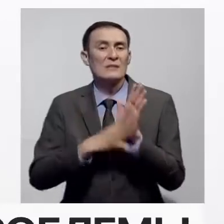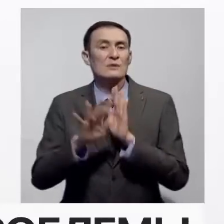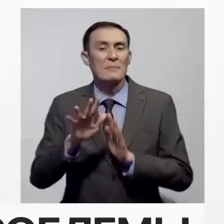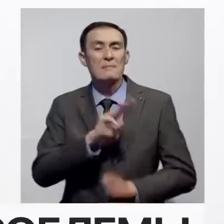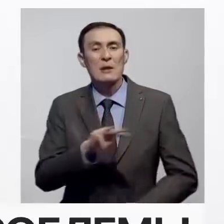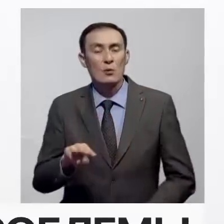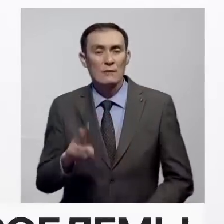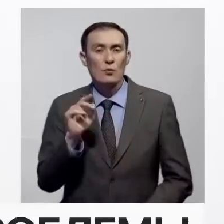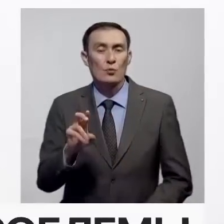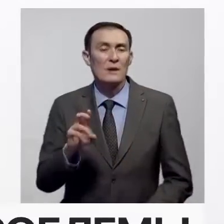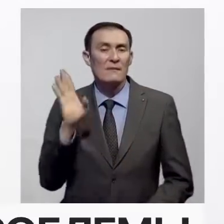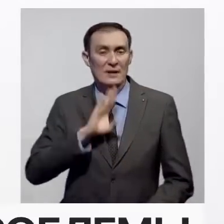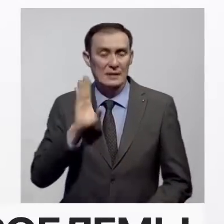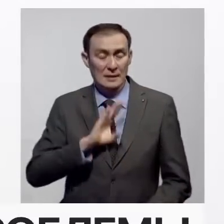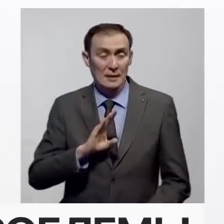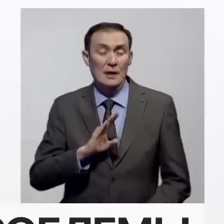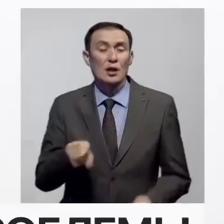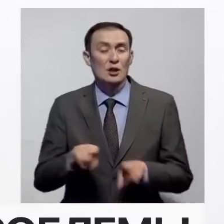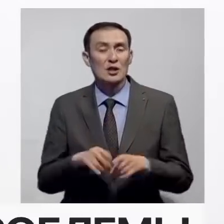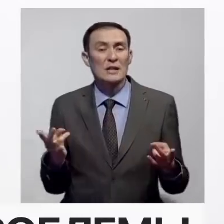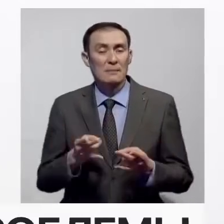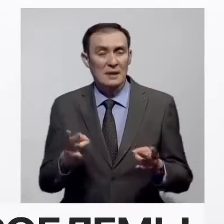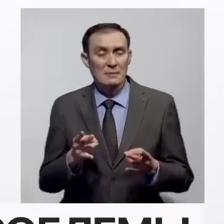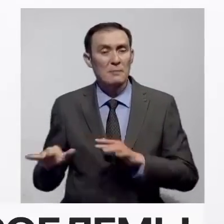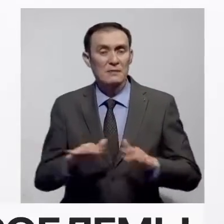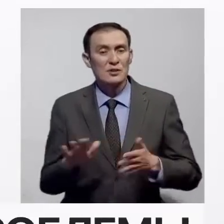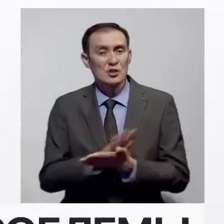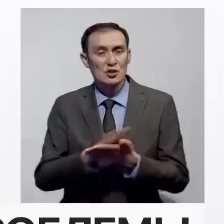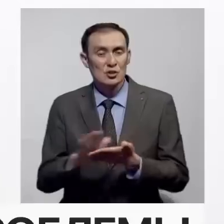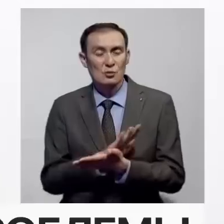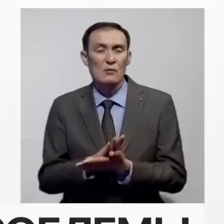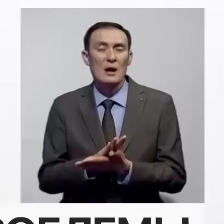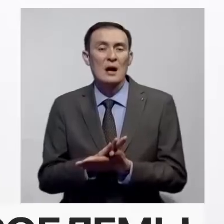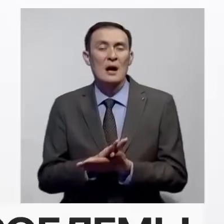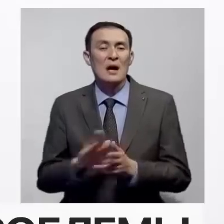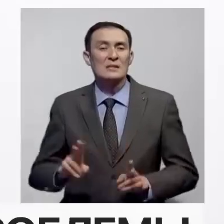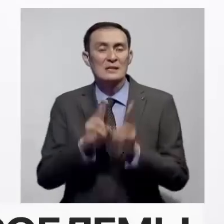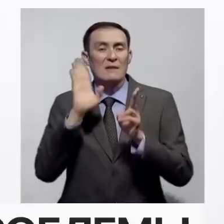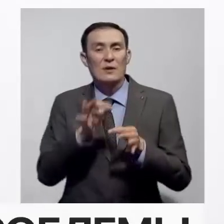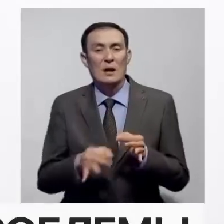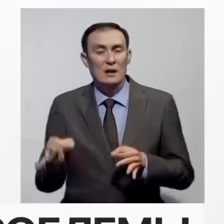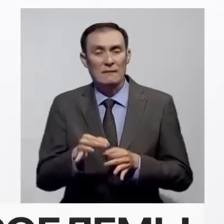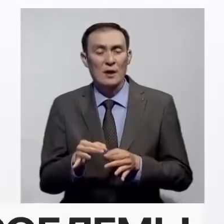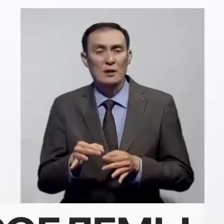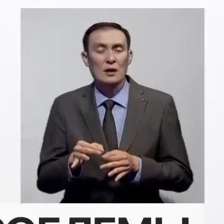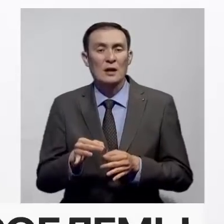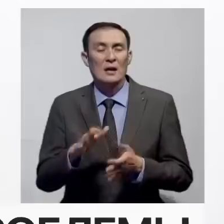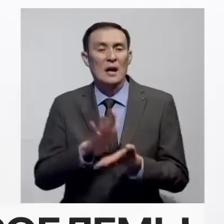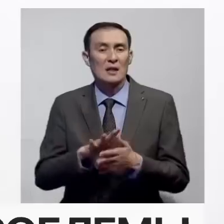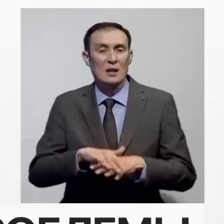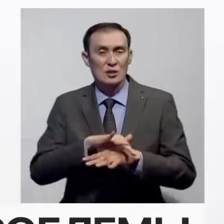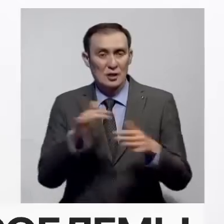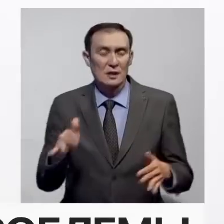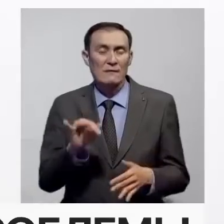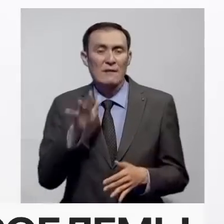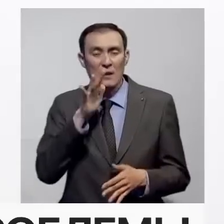95 миллионов кубических метров. Также необходимо провести чистку чаши Астанинского водохранилища от донных иловых